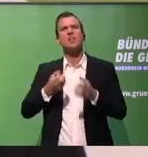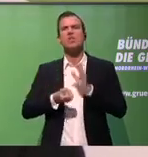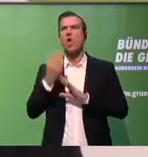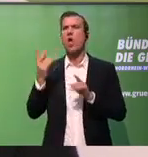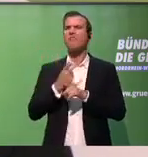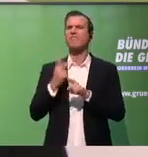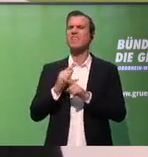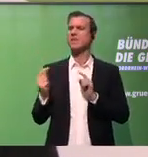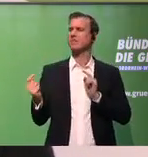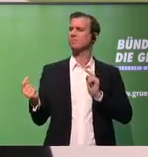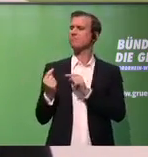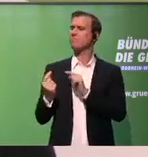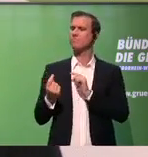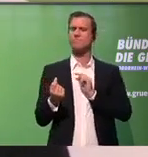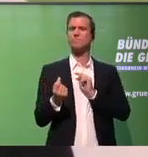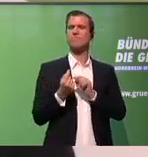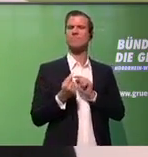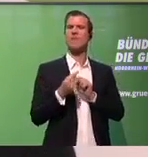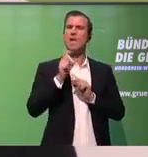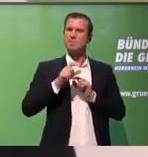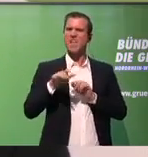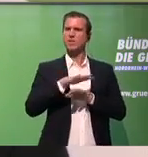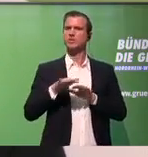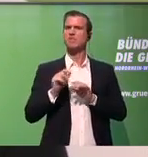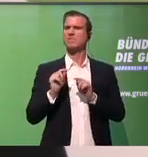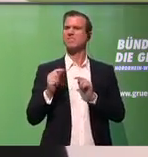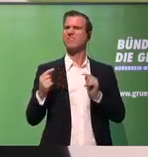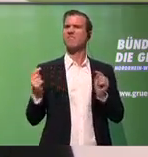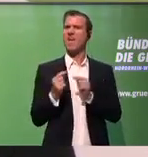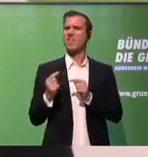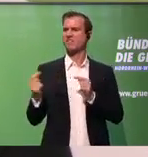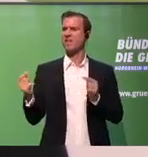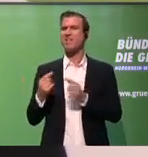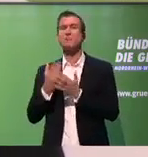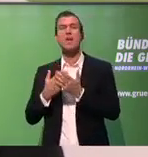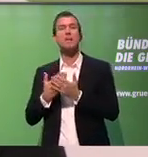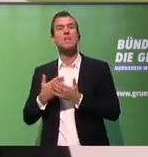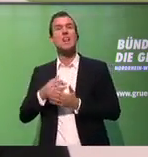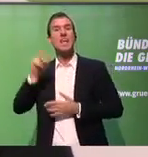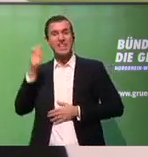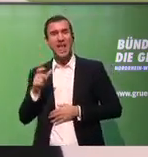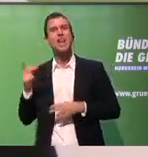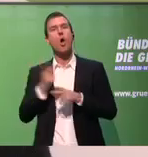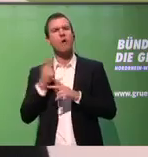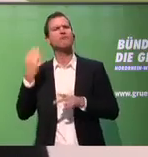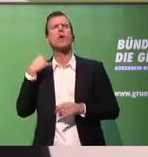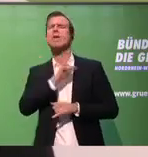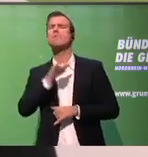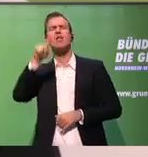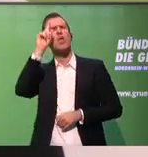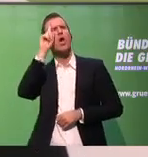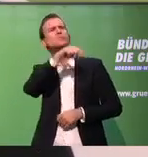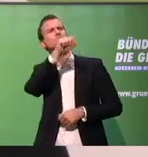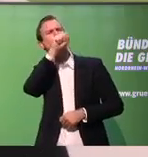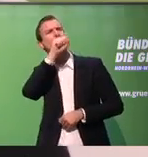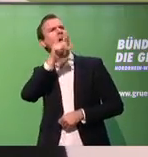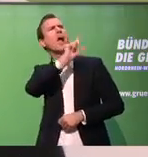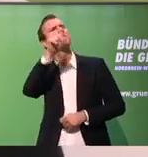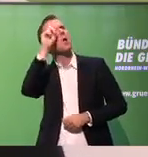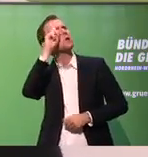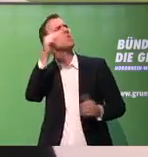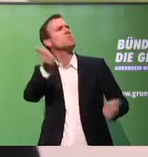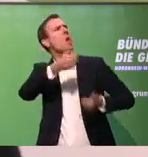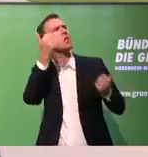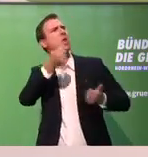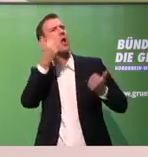oder Ressentiments zwischen den Menschen entstanden sind. In Italien ist es so, dass die Deutschen immer sehr beliebt waren. Alle liebten die Deutschen,